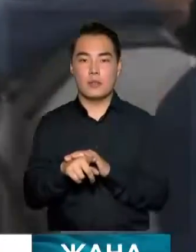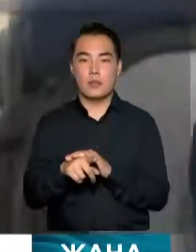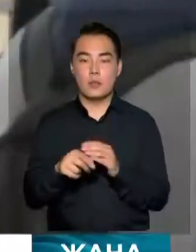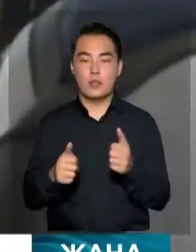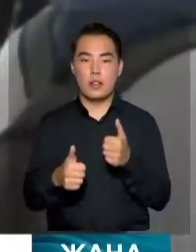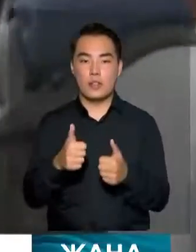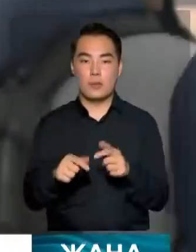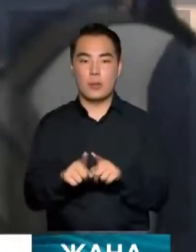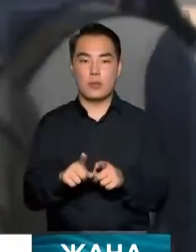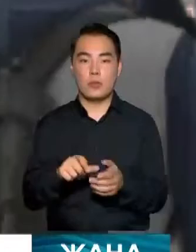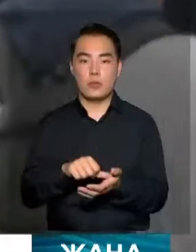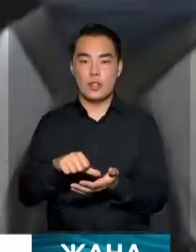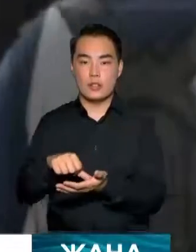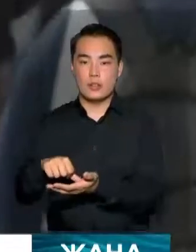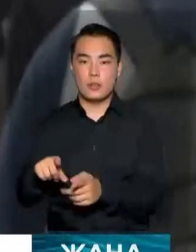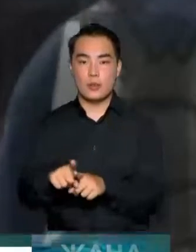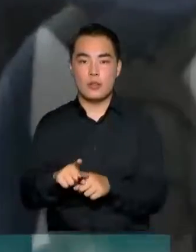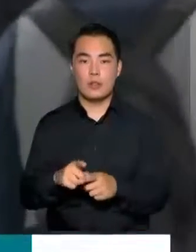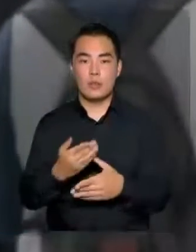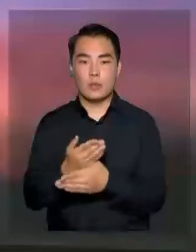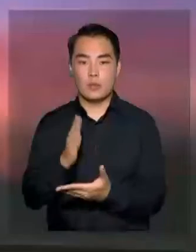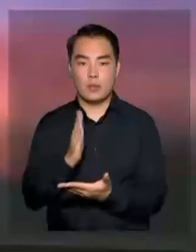де бұл өткізіліп жатыр.